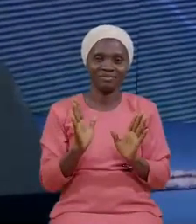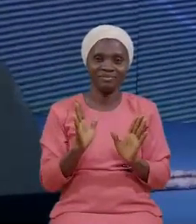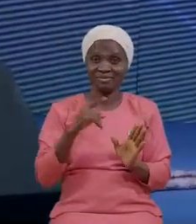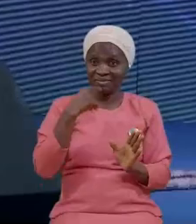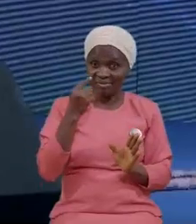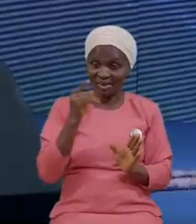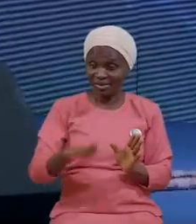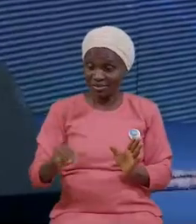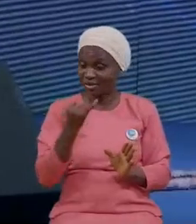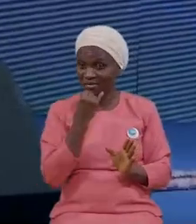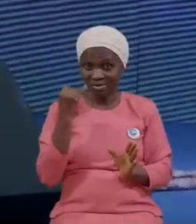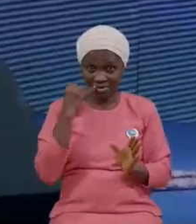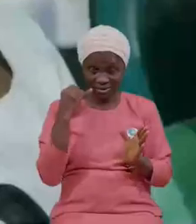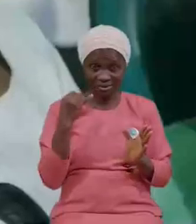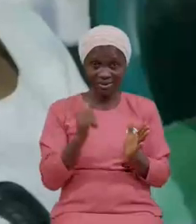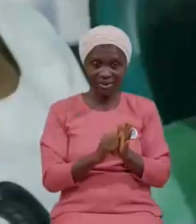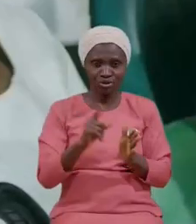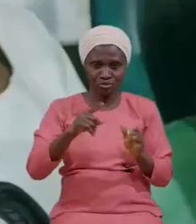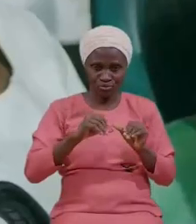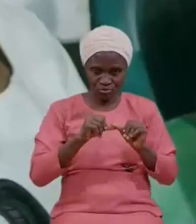Dis aux enfants d'Israël d'avancer.